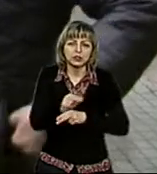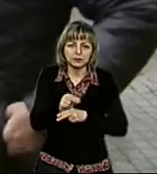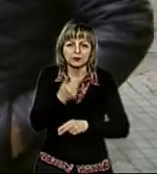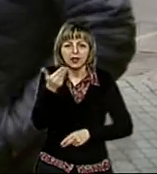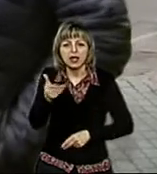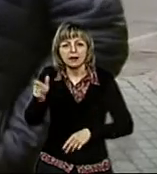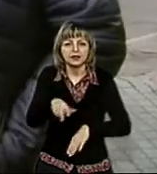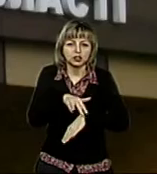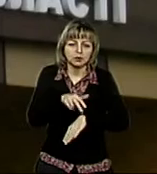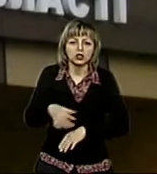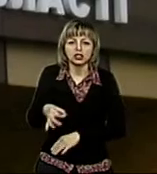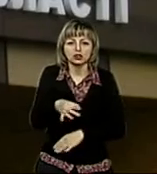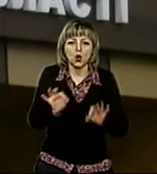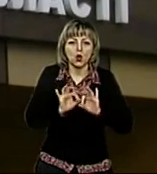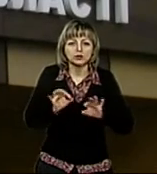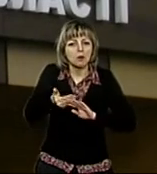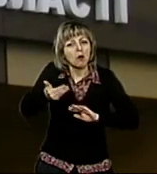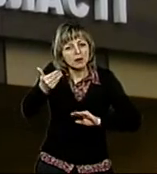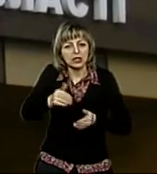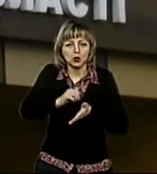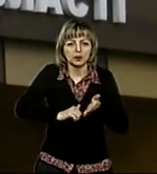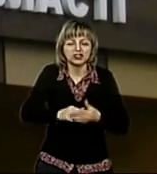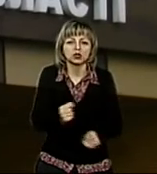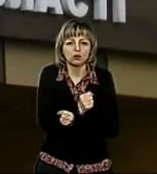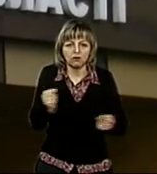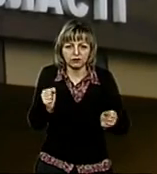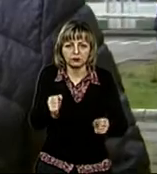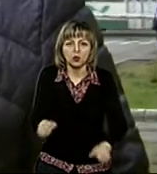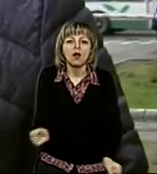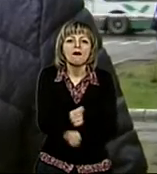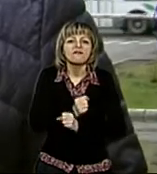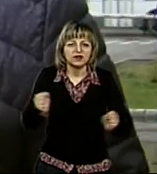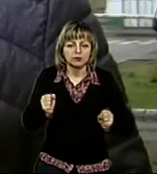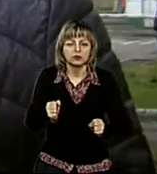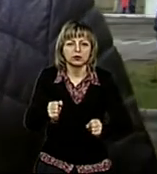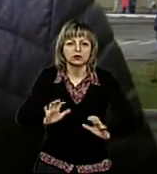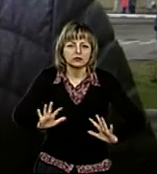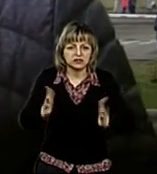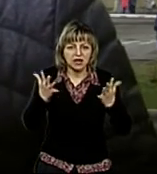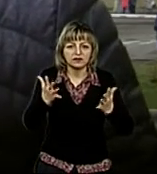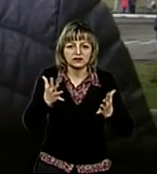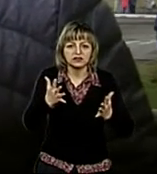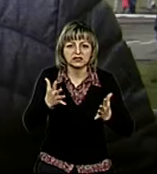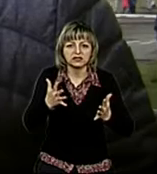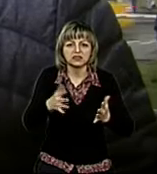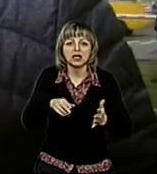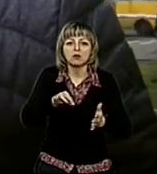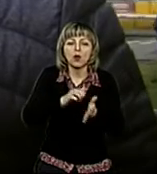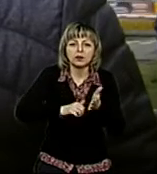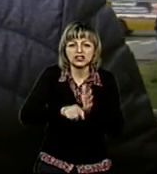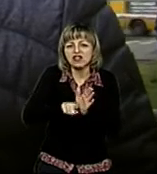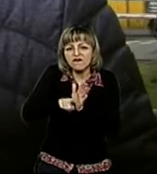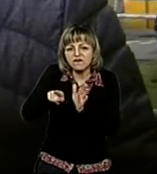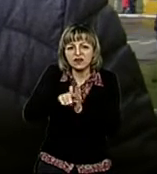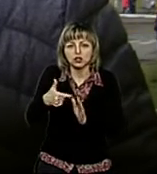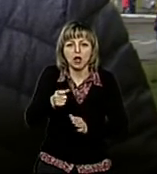Речник поліції області Віктор Гомоль озвучив попередню причину вибуху. Вибух стався внаслідок витоку газу